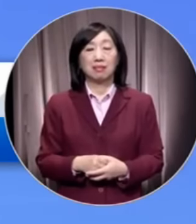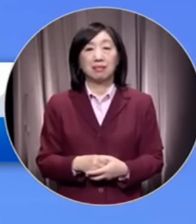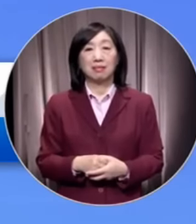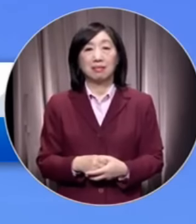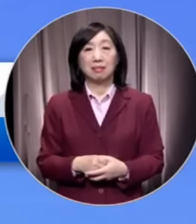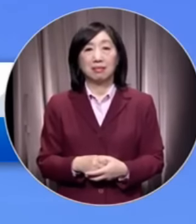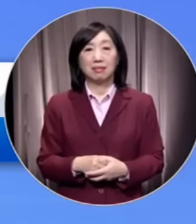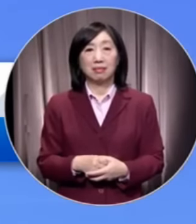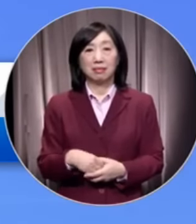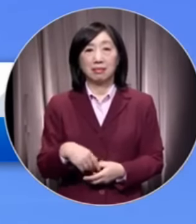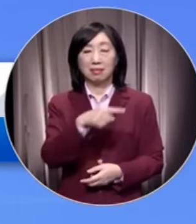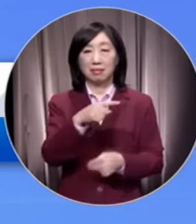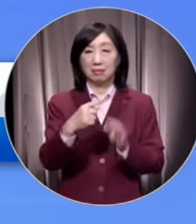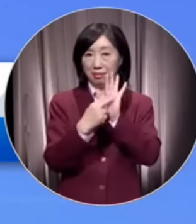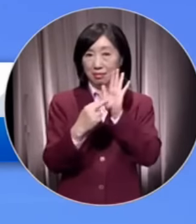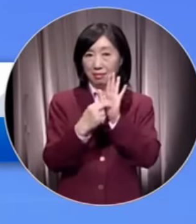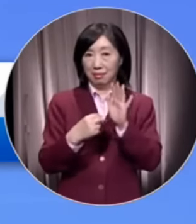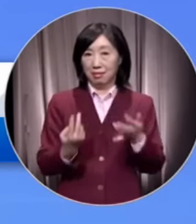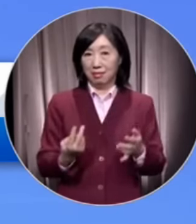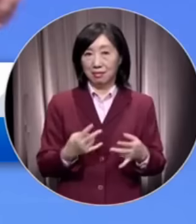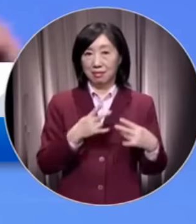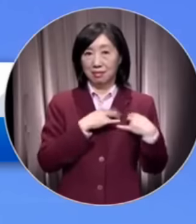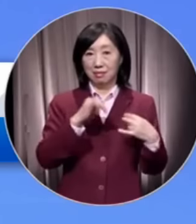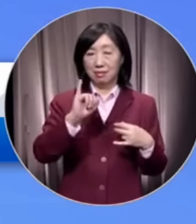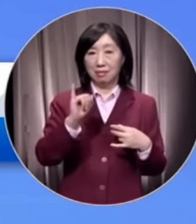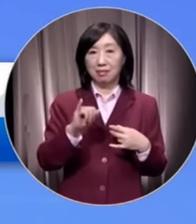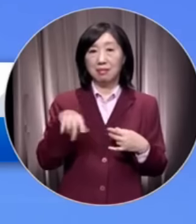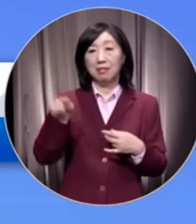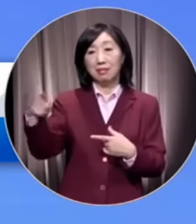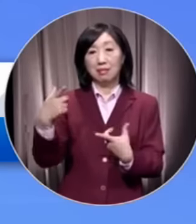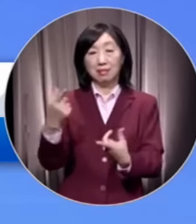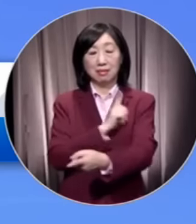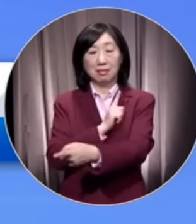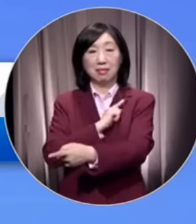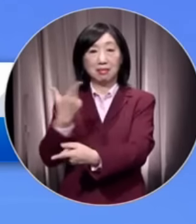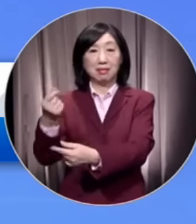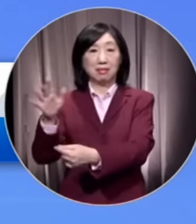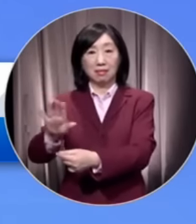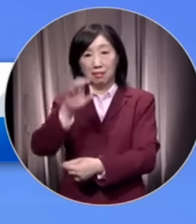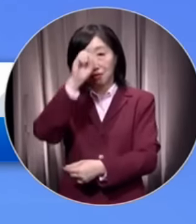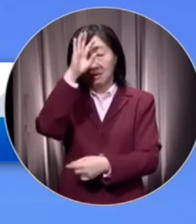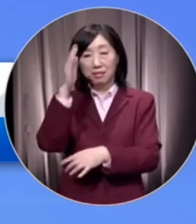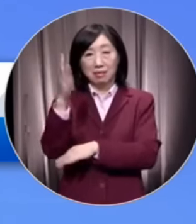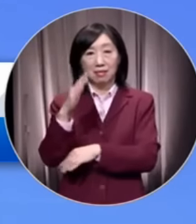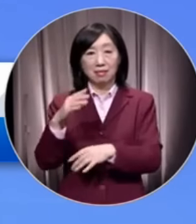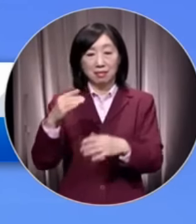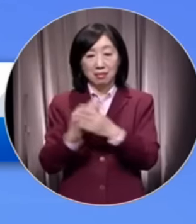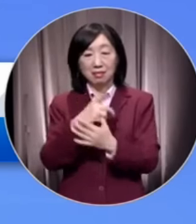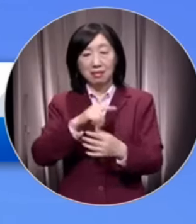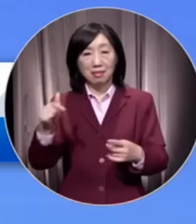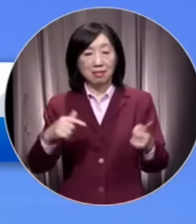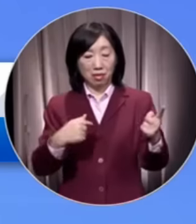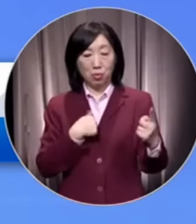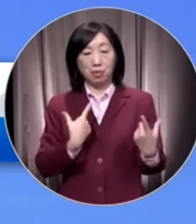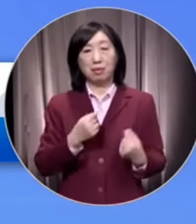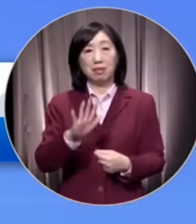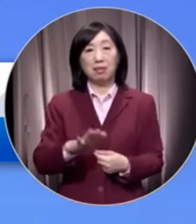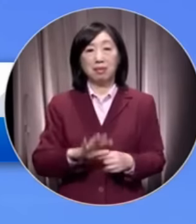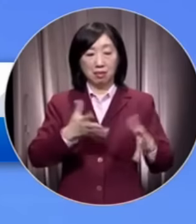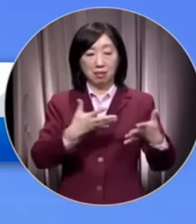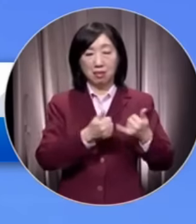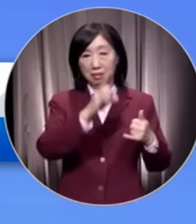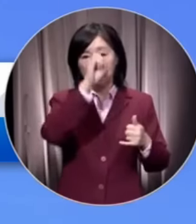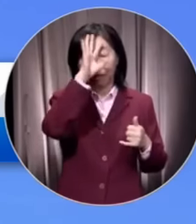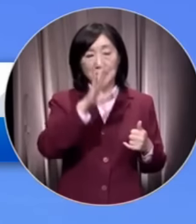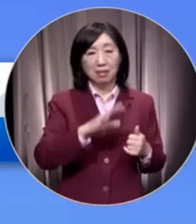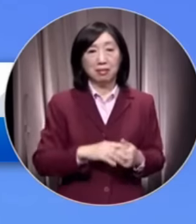须要这样讲，蔡主席，你也有党产，我也有党产，你晓得吗？国民党